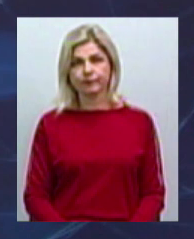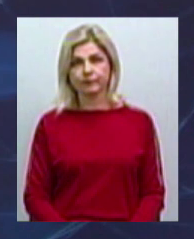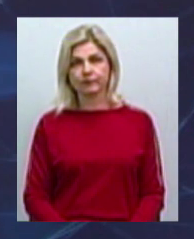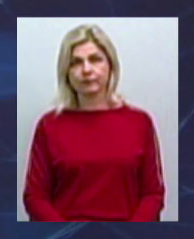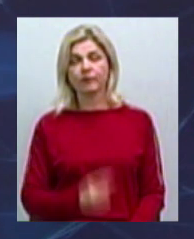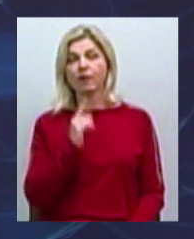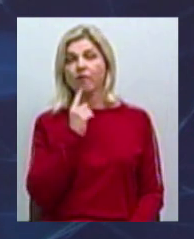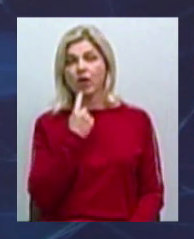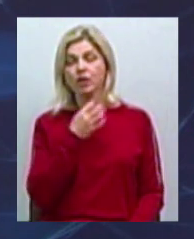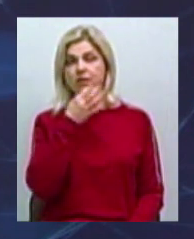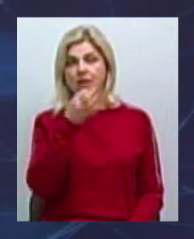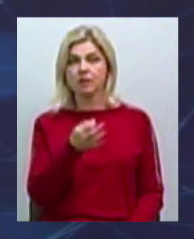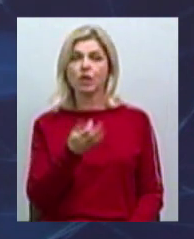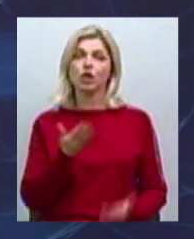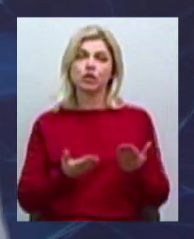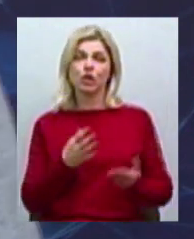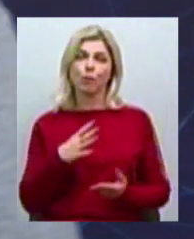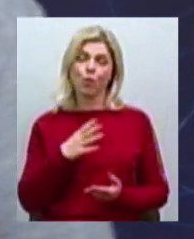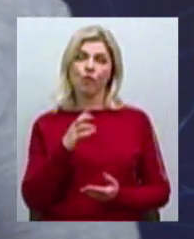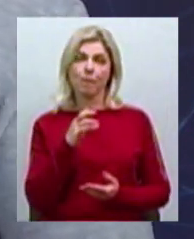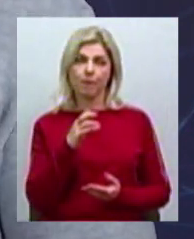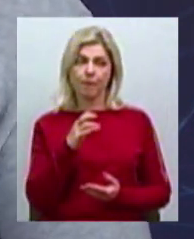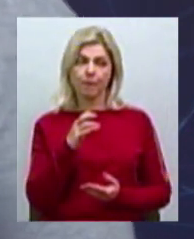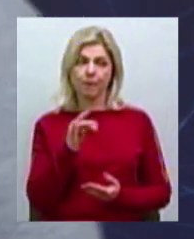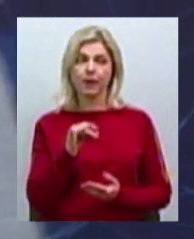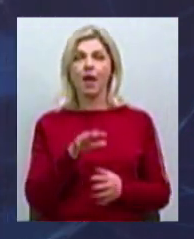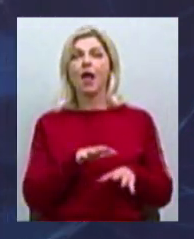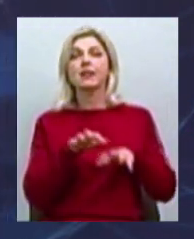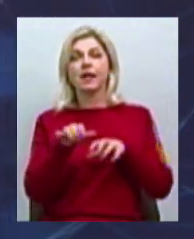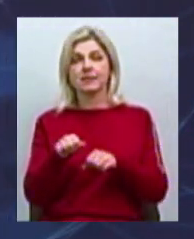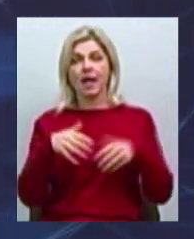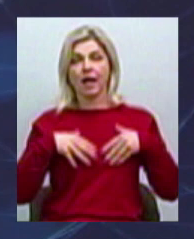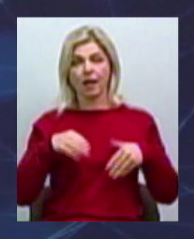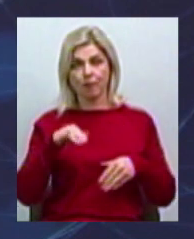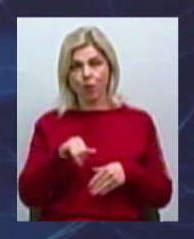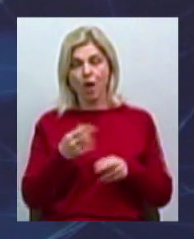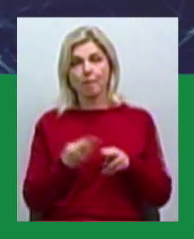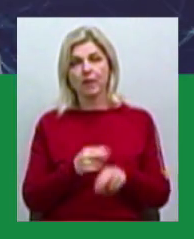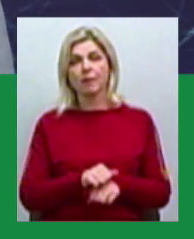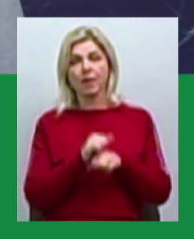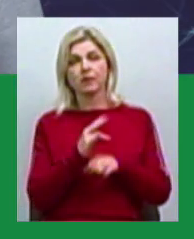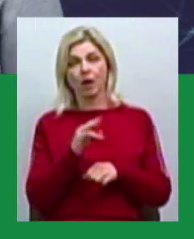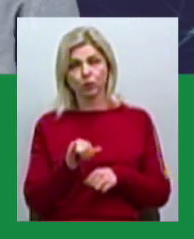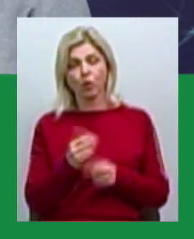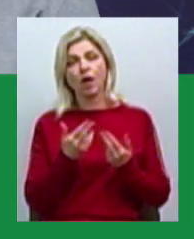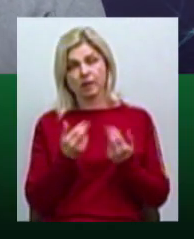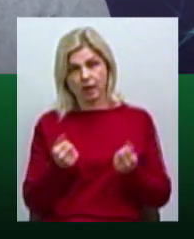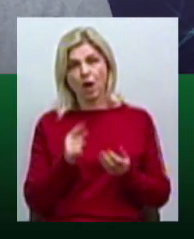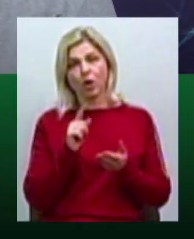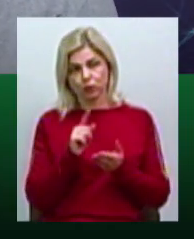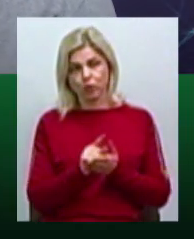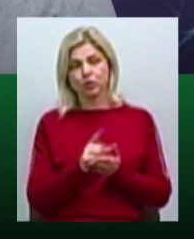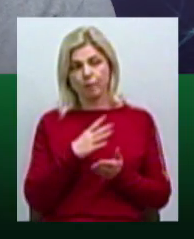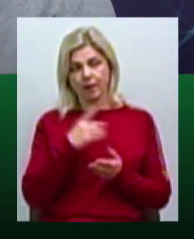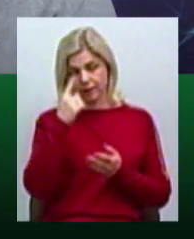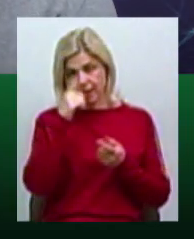важко сказати, чи був би чи була б анексія Криму без Майдану, радше да, ці речі мають між собою